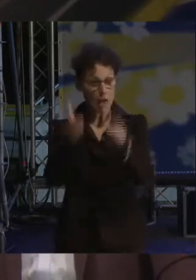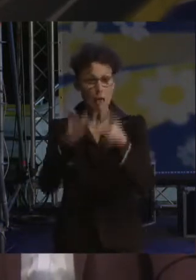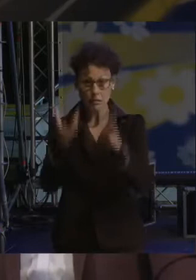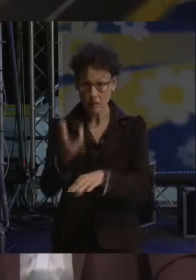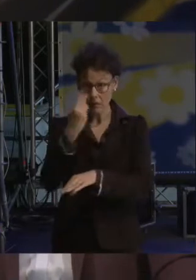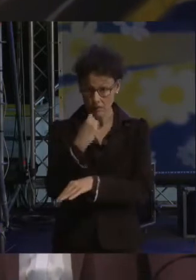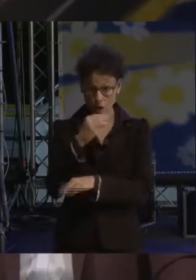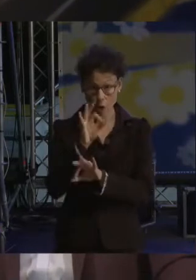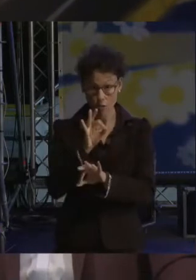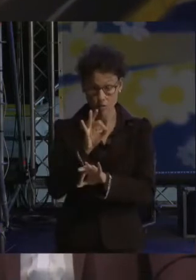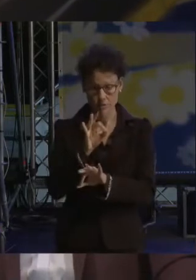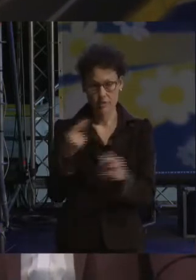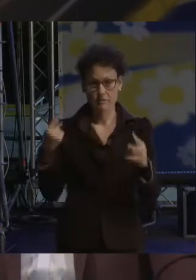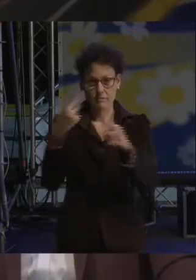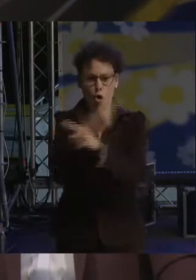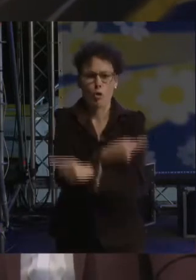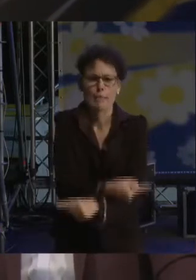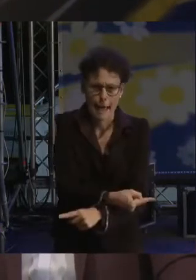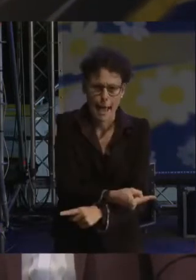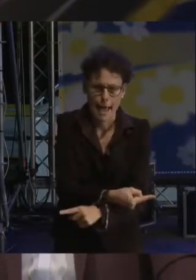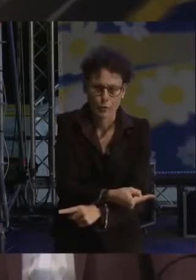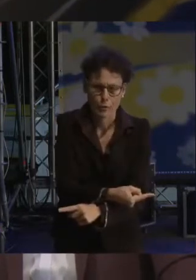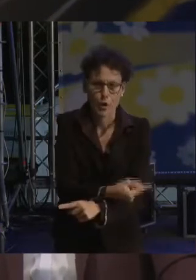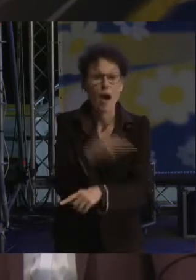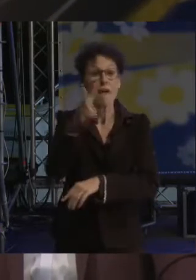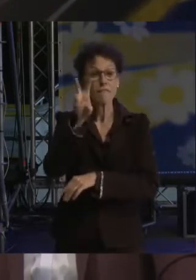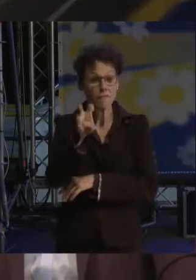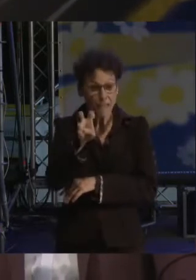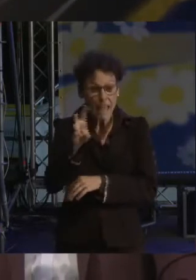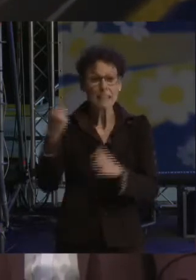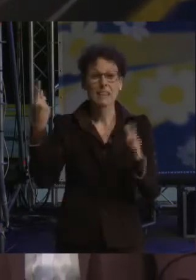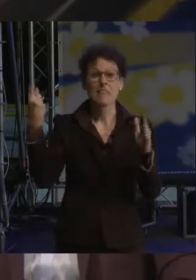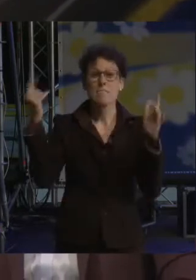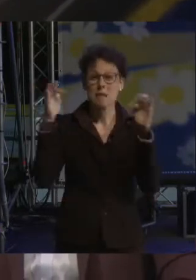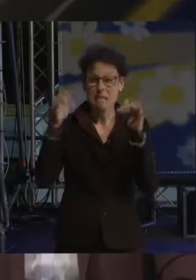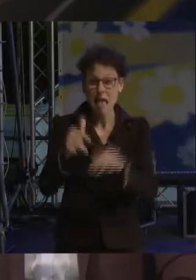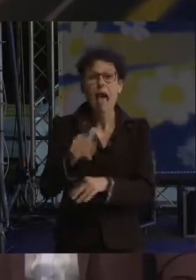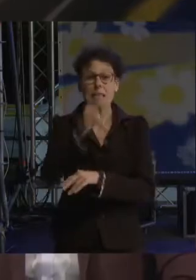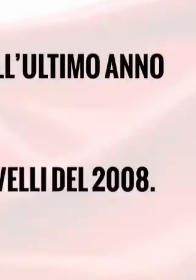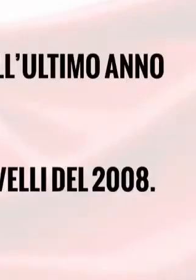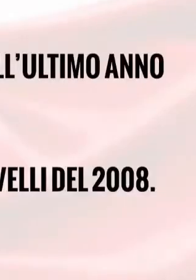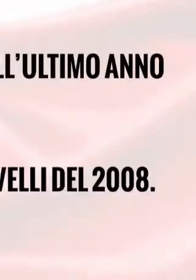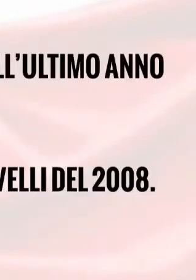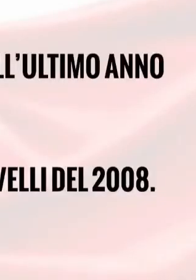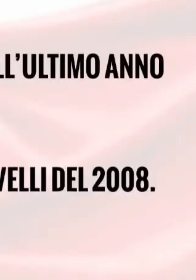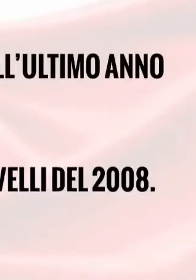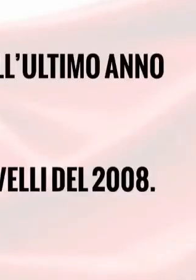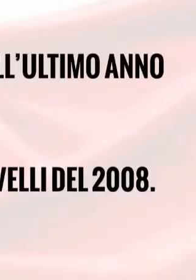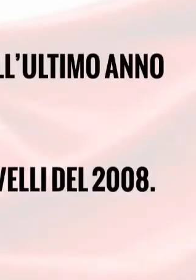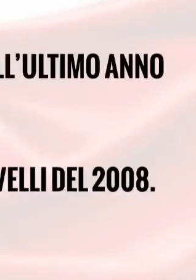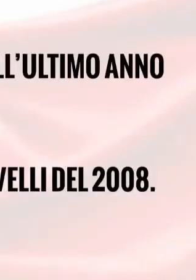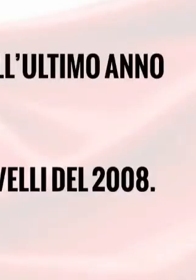invece ha creato solo precarietà e nel contempo si sono spesi 20 miliardi di euro la politica degli incentivi non